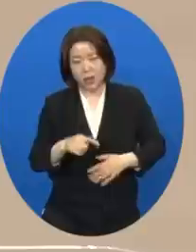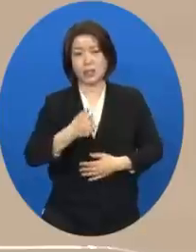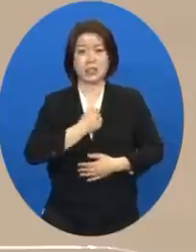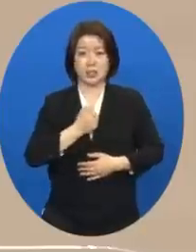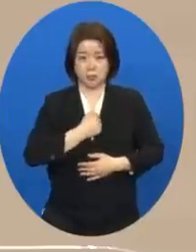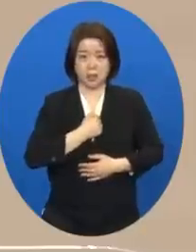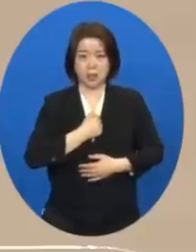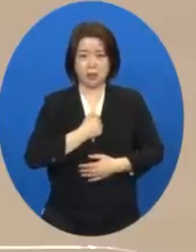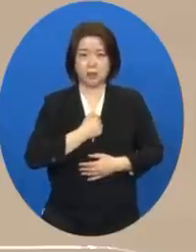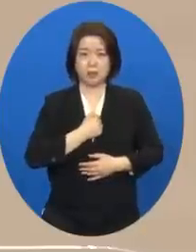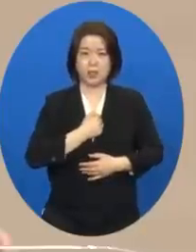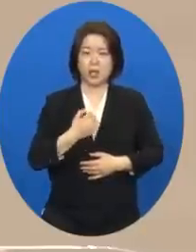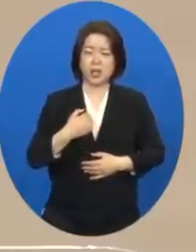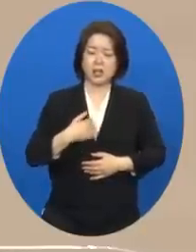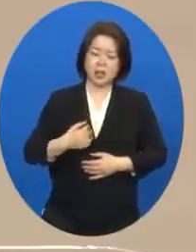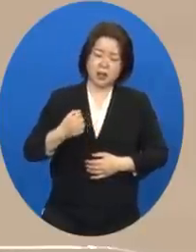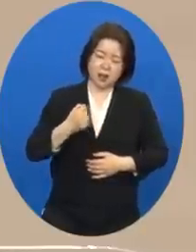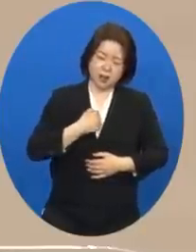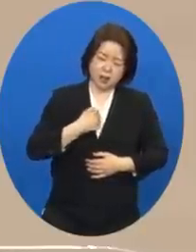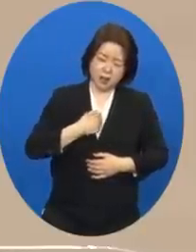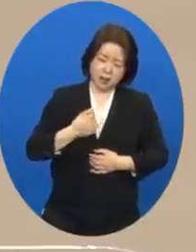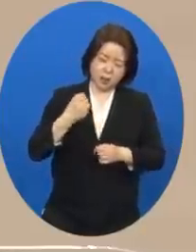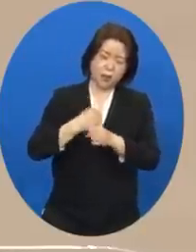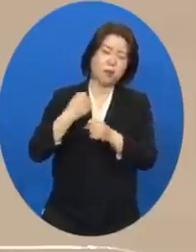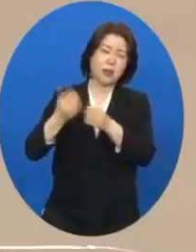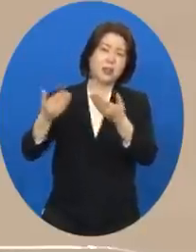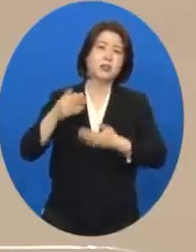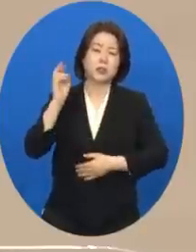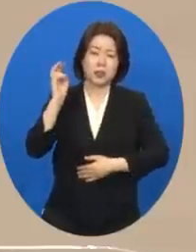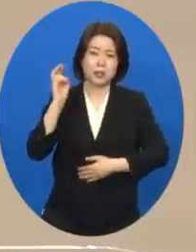정말 말할 수 없이 저를 애통 하게 했어요